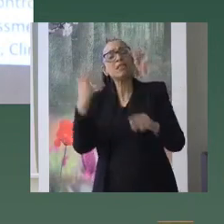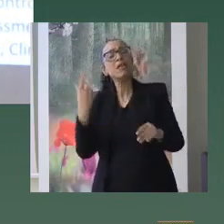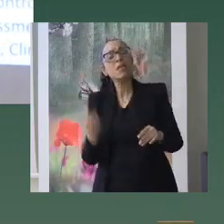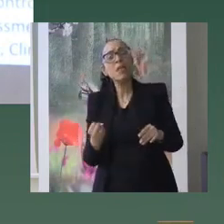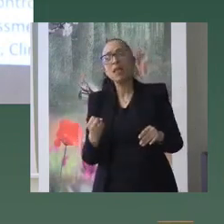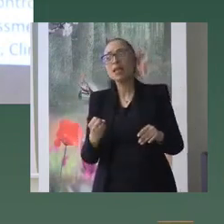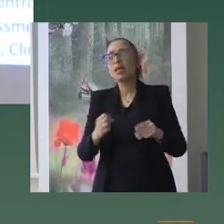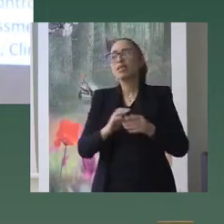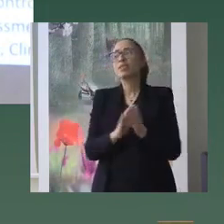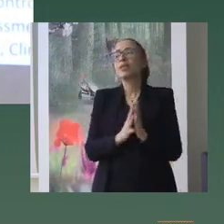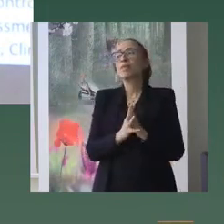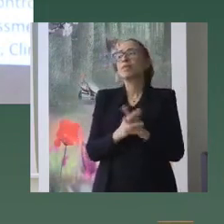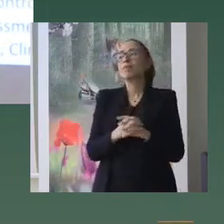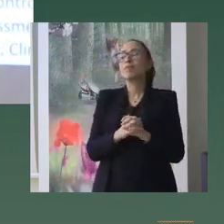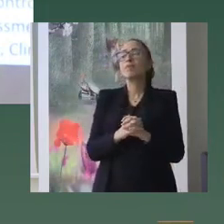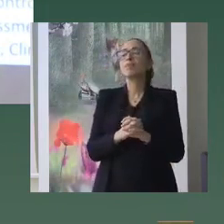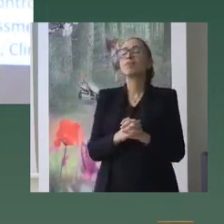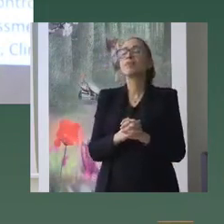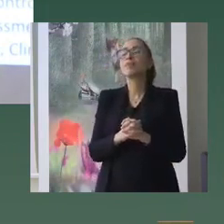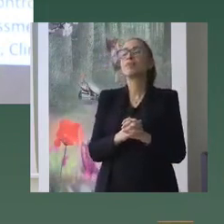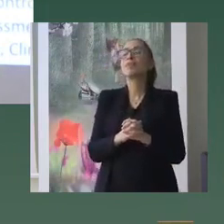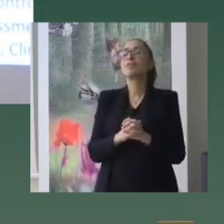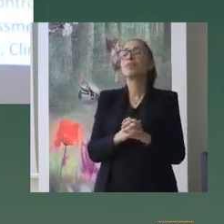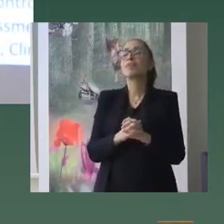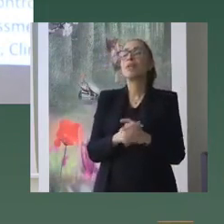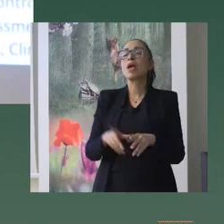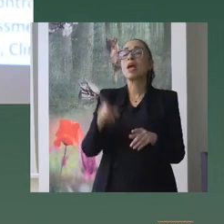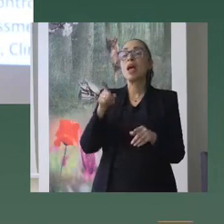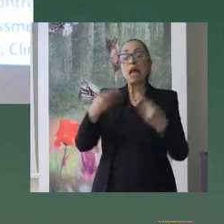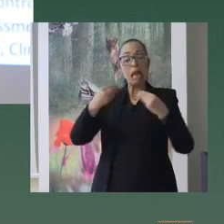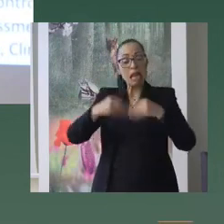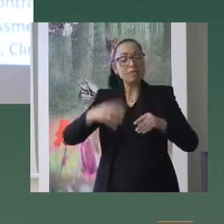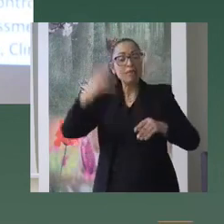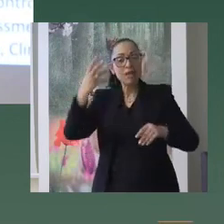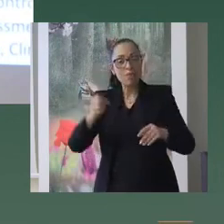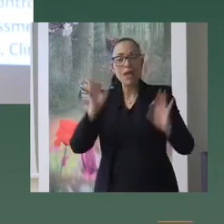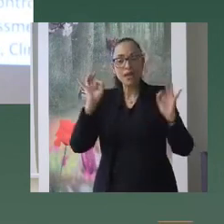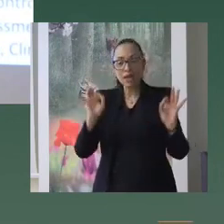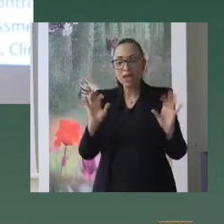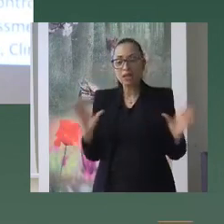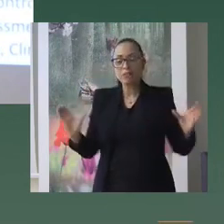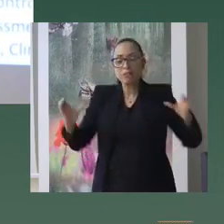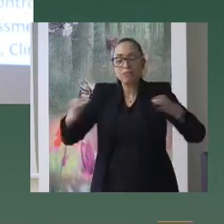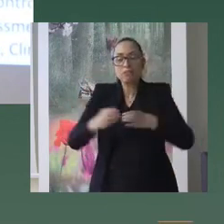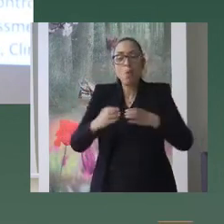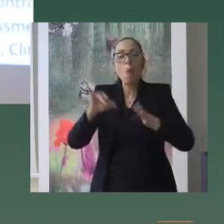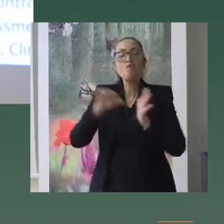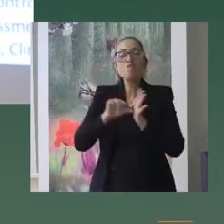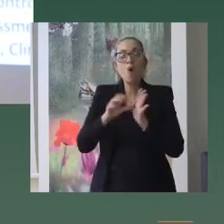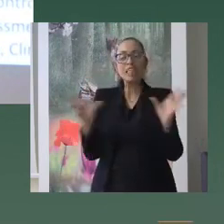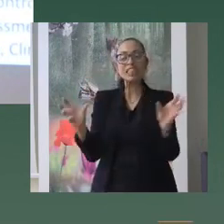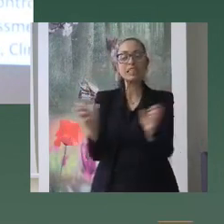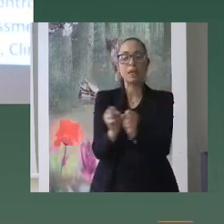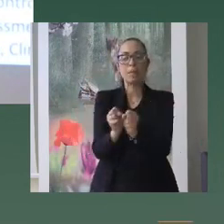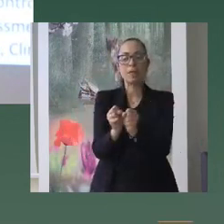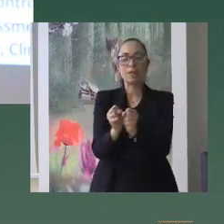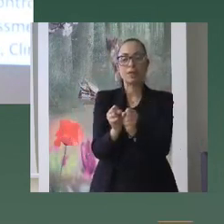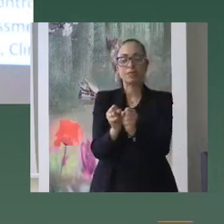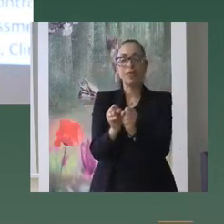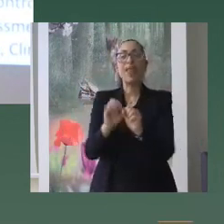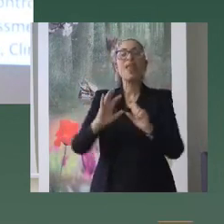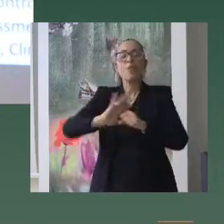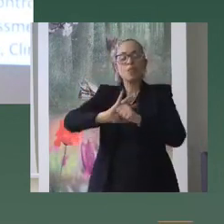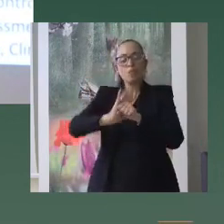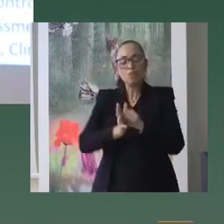μην μεγεθύνονται οι πόλεις? Είναι μία ερώτηση. Ναι, κοιτάξτε, μία από τις λύσεις που υπάρχει είναι η λεγόμενη συμπαγή πόλη. Το compact city,